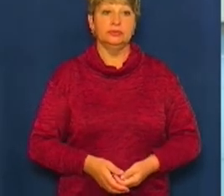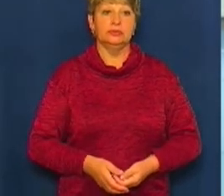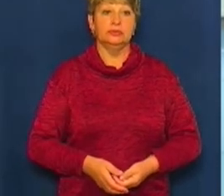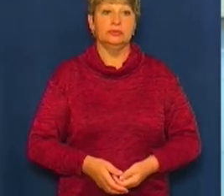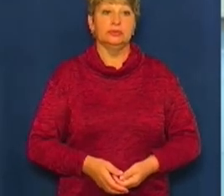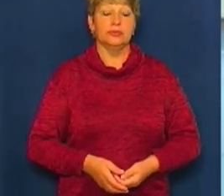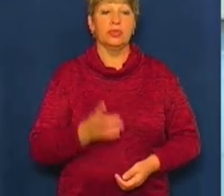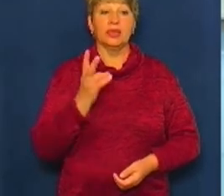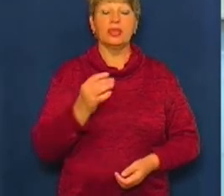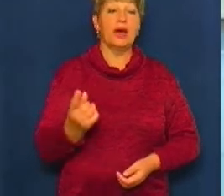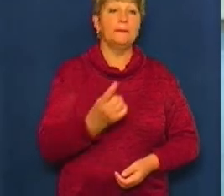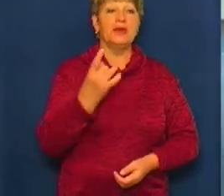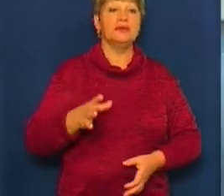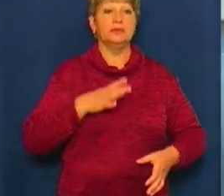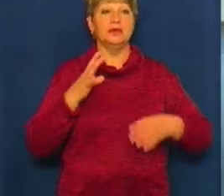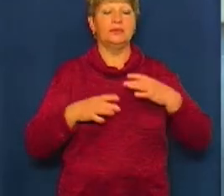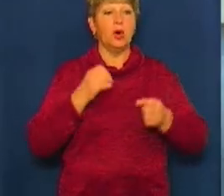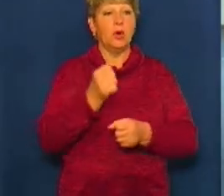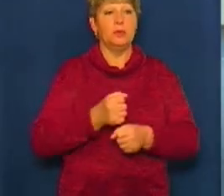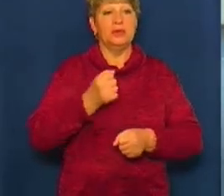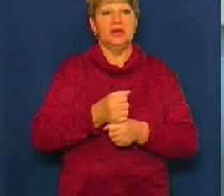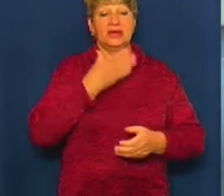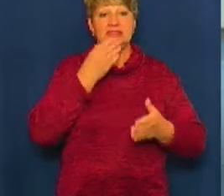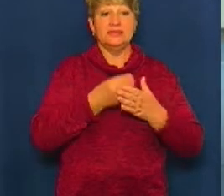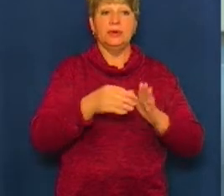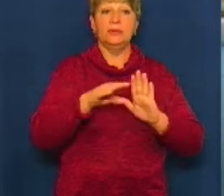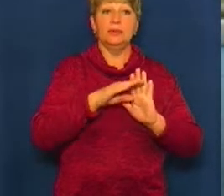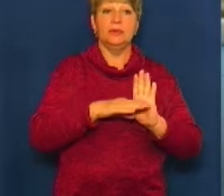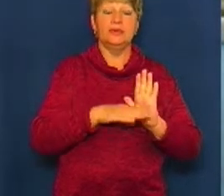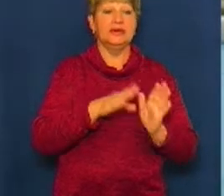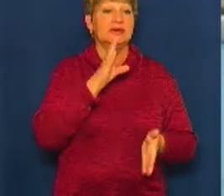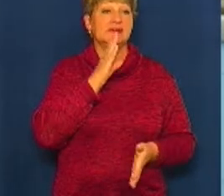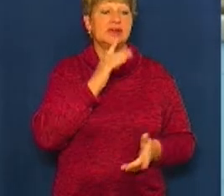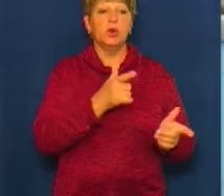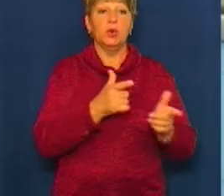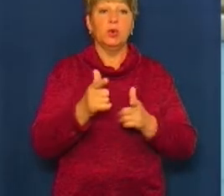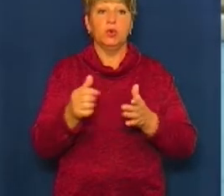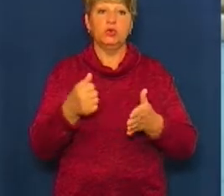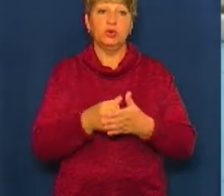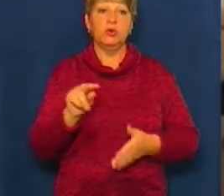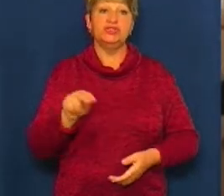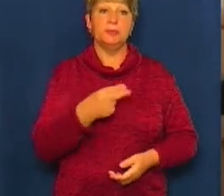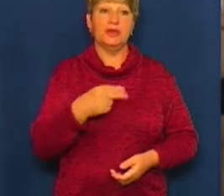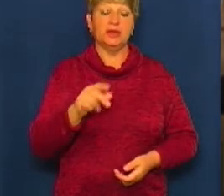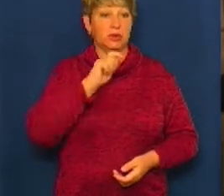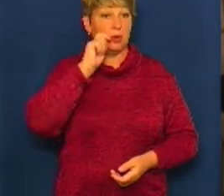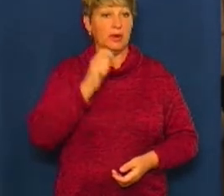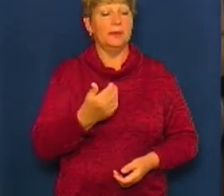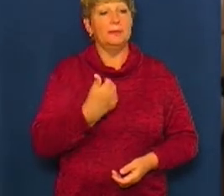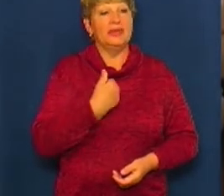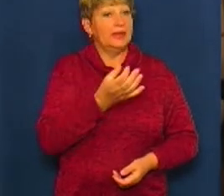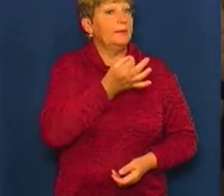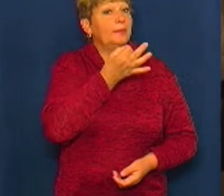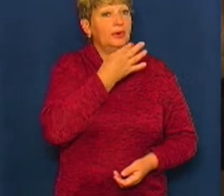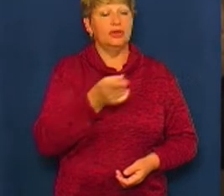На першому тренуванні відпрацьовує свою програму 13-річна Анастасія Бордовська. Вона готується до чемпіонату України. Мені подобається те,